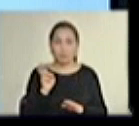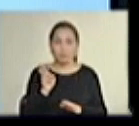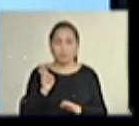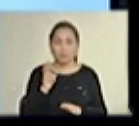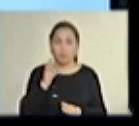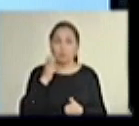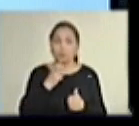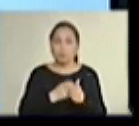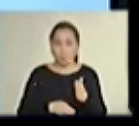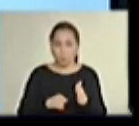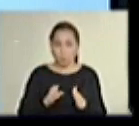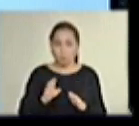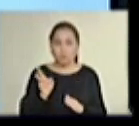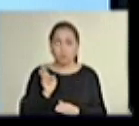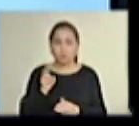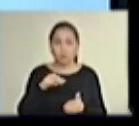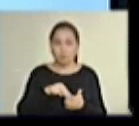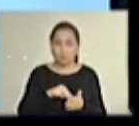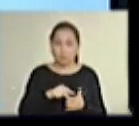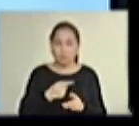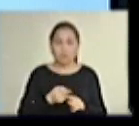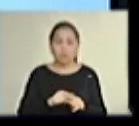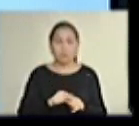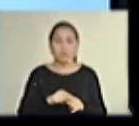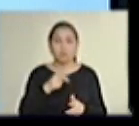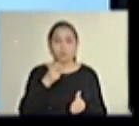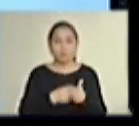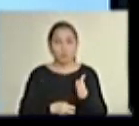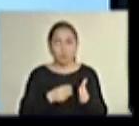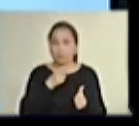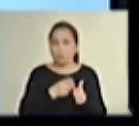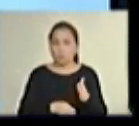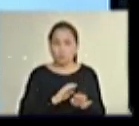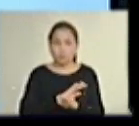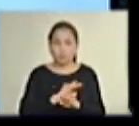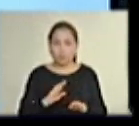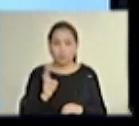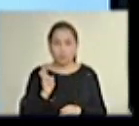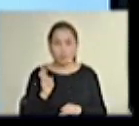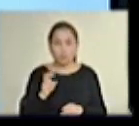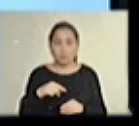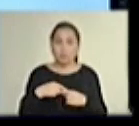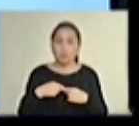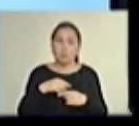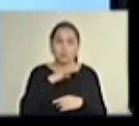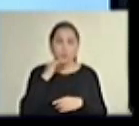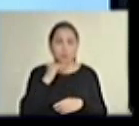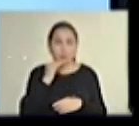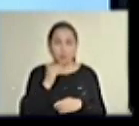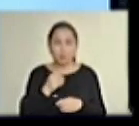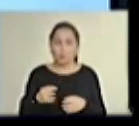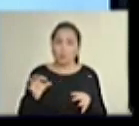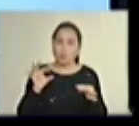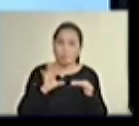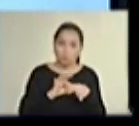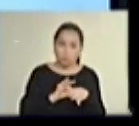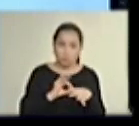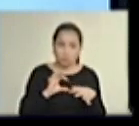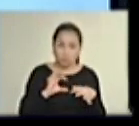ko'char blok o'rnatilgan. Va ko'char va ko'chmas bloklar bir nechtasi agar o'zaro